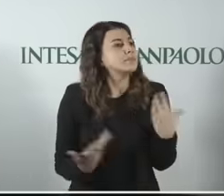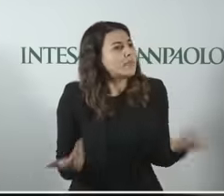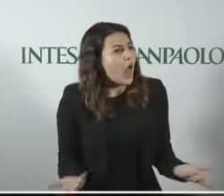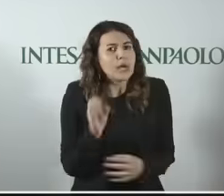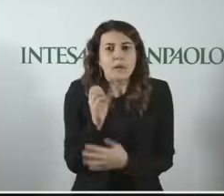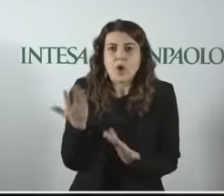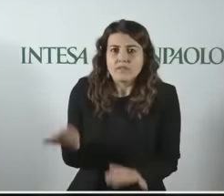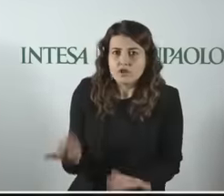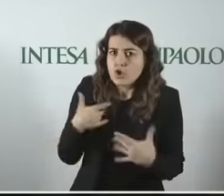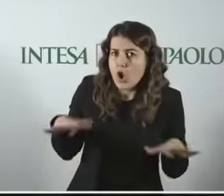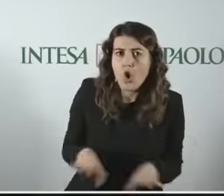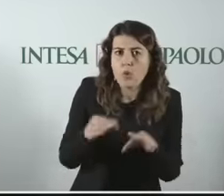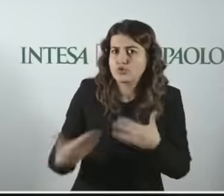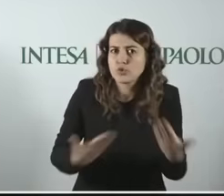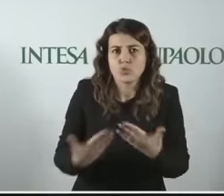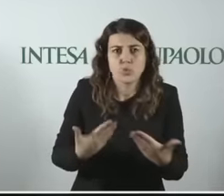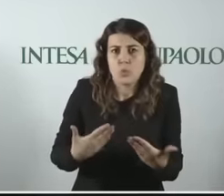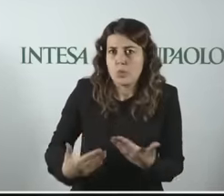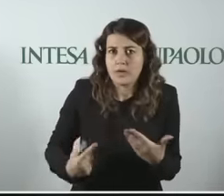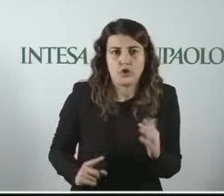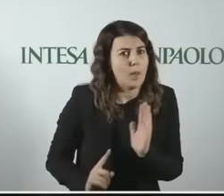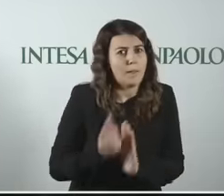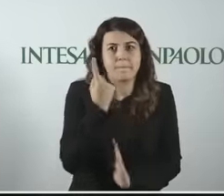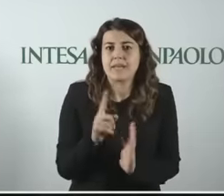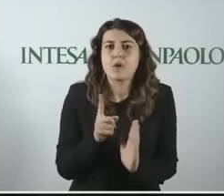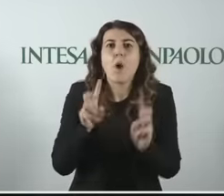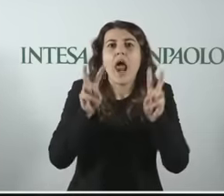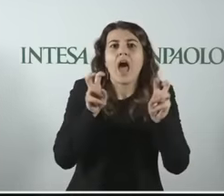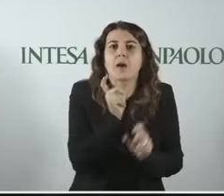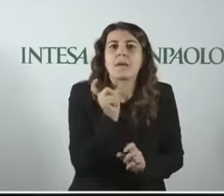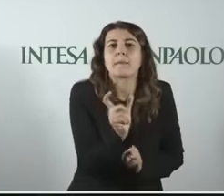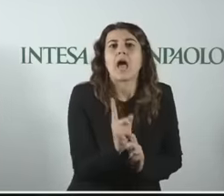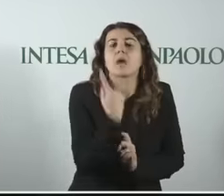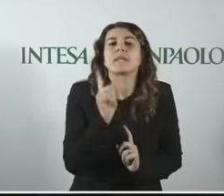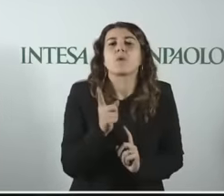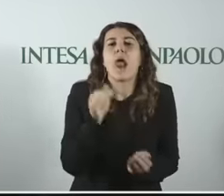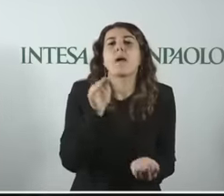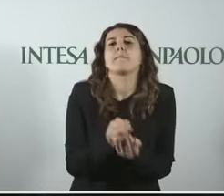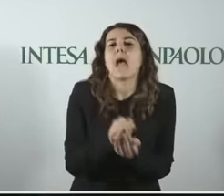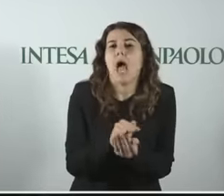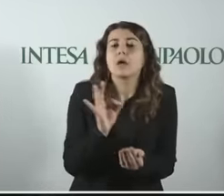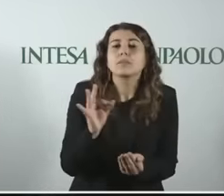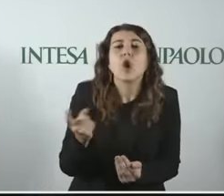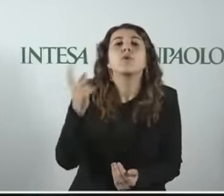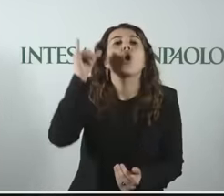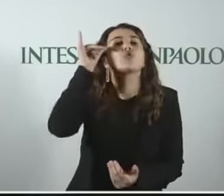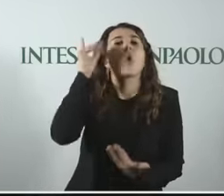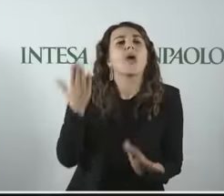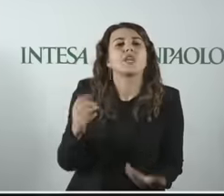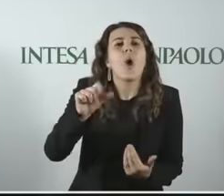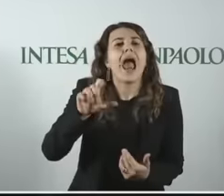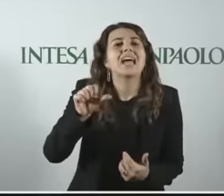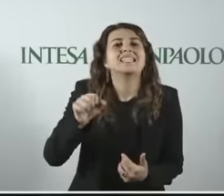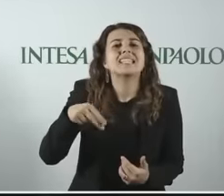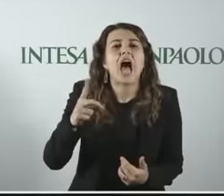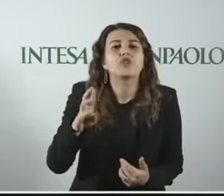io comincerei dal primo elemento della nostra trilogia il pane con una domanda che ci è arrivata proprio da Torino da Alessandro che dovrebbe essere